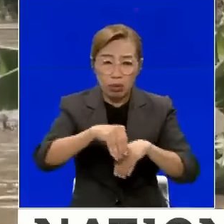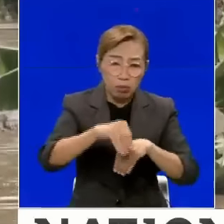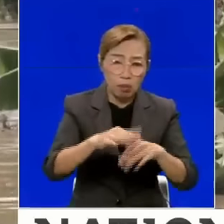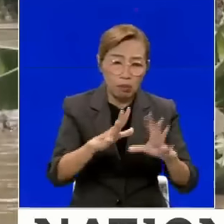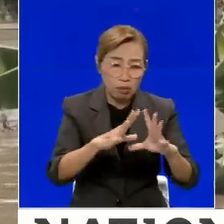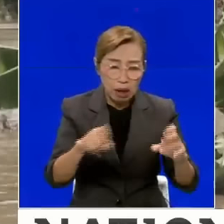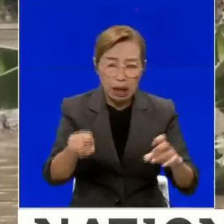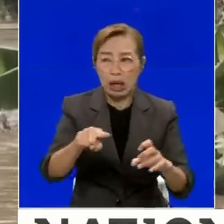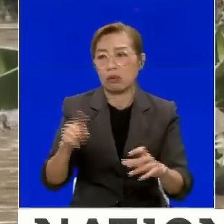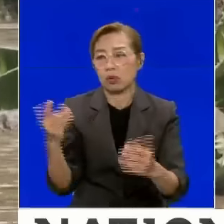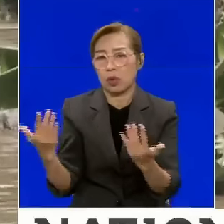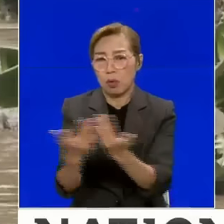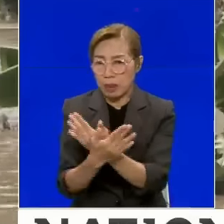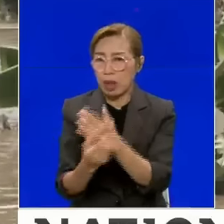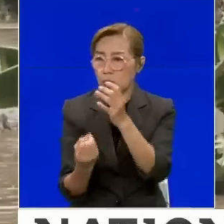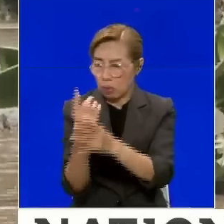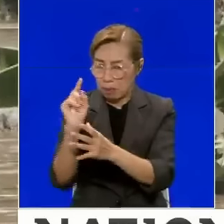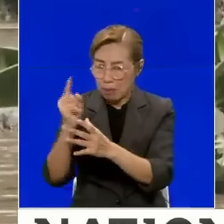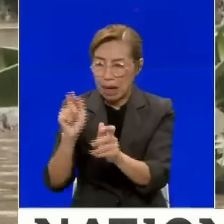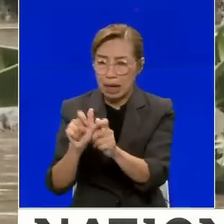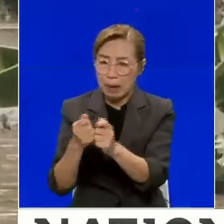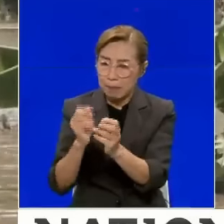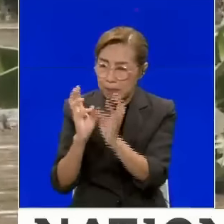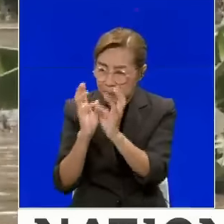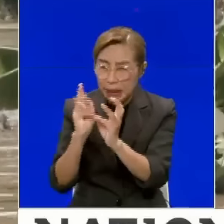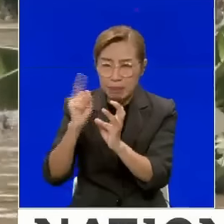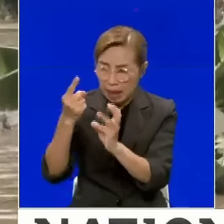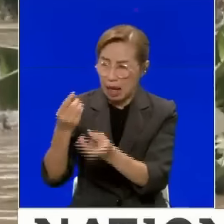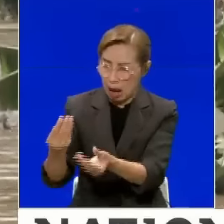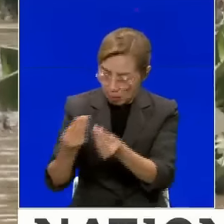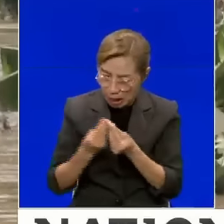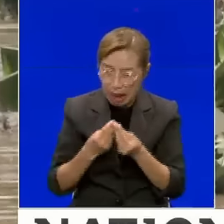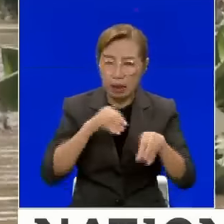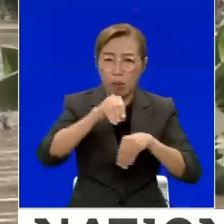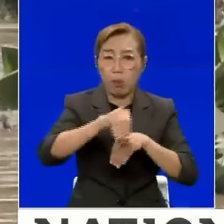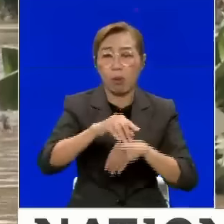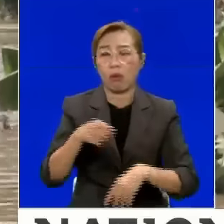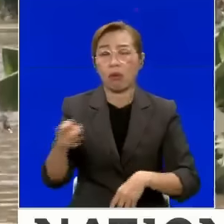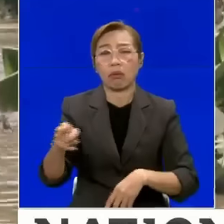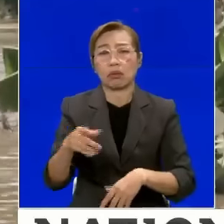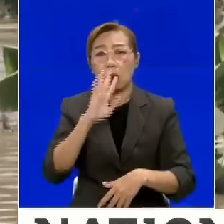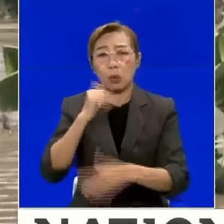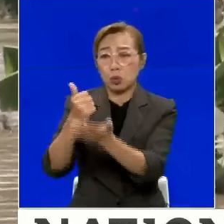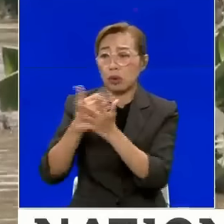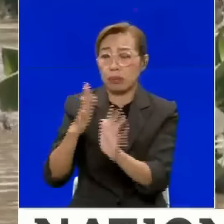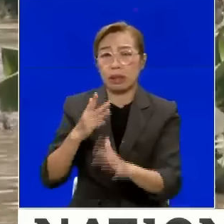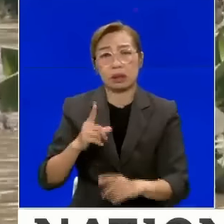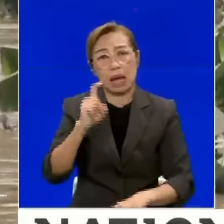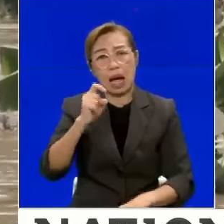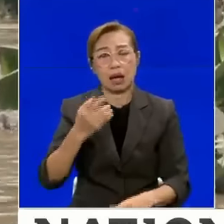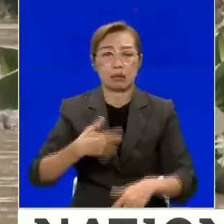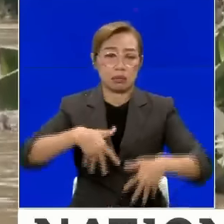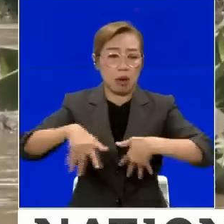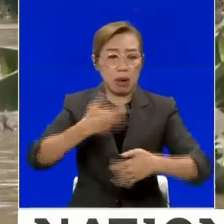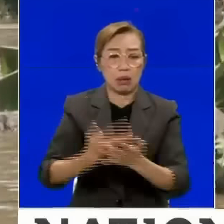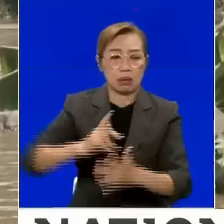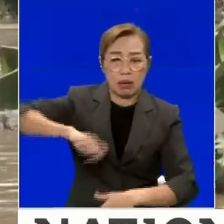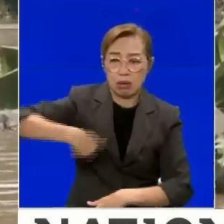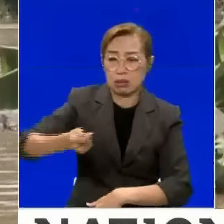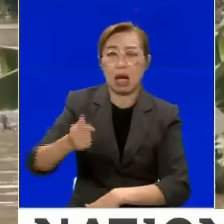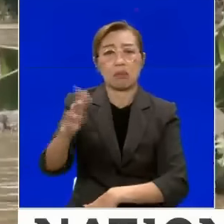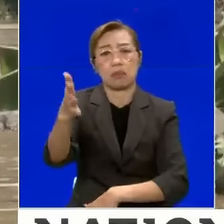ก็คือชาวบ้านนะครับเพราะว่าไม่มีเงินทุนครับจะไปลงทุนลงแรงอะไรต่างๆเนี่ยครับก็ไม่มีเงินลงทุนหลังจากเนี้ยก็คง